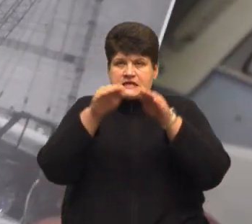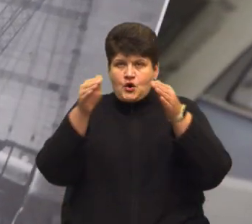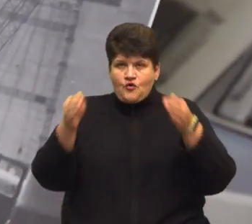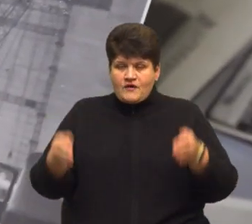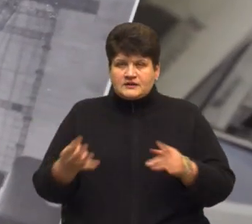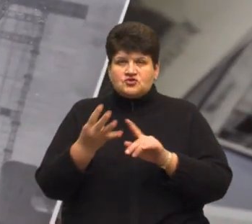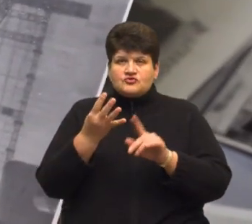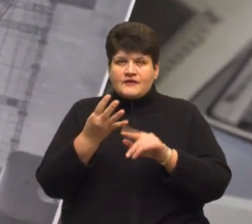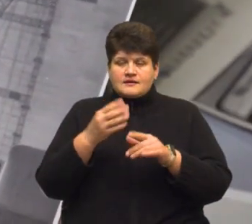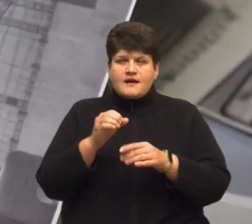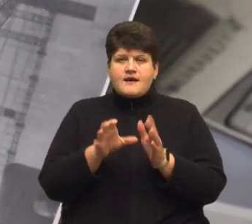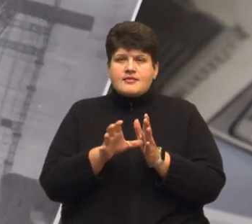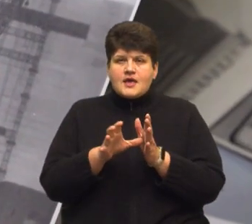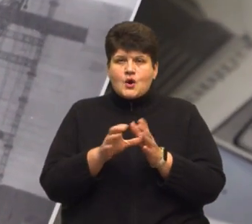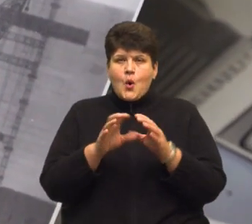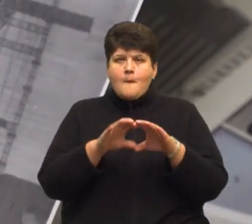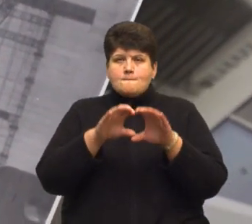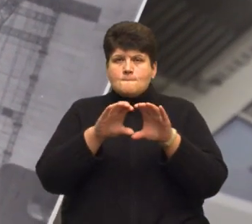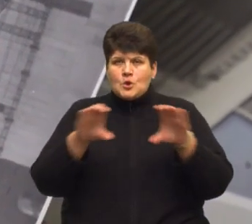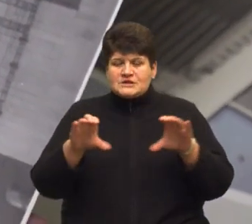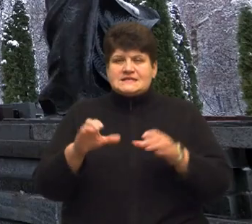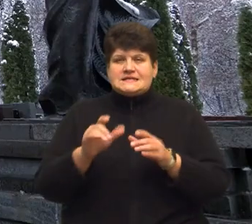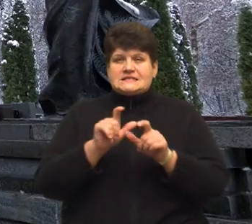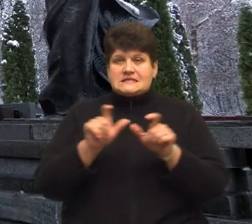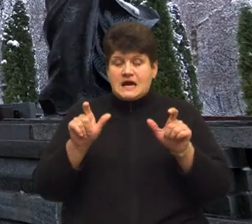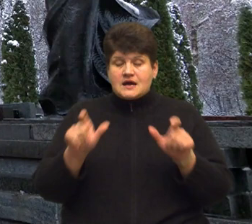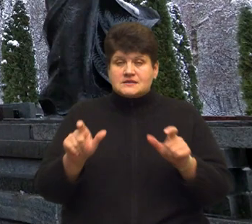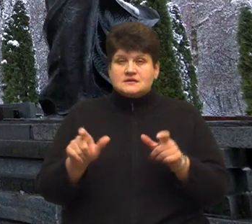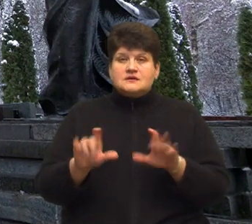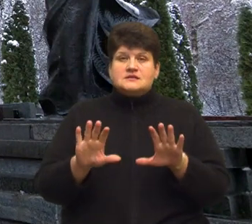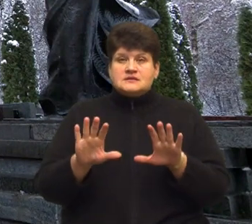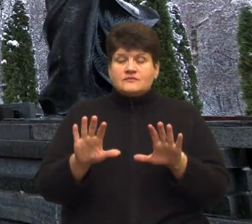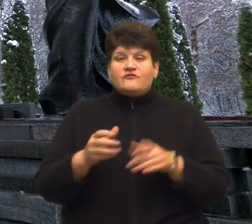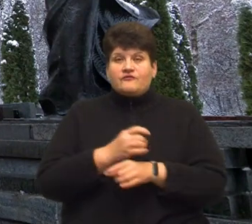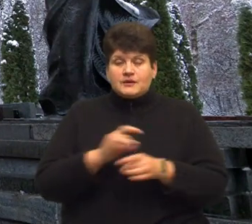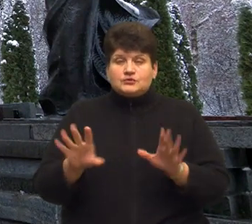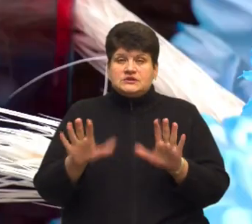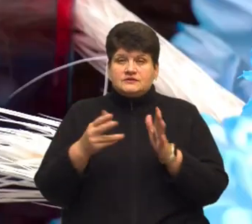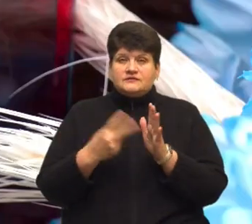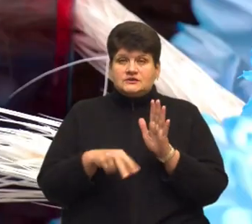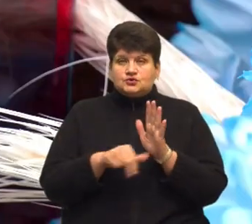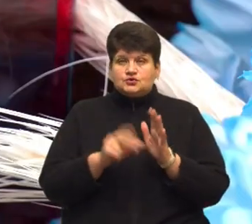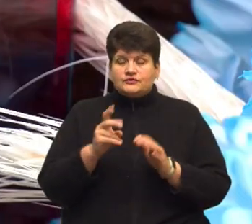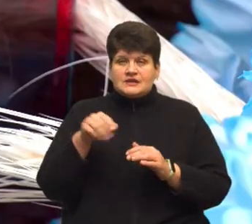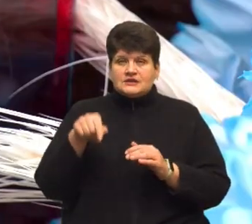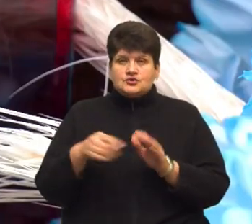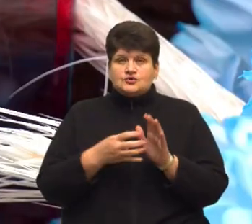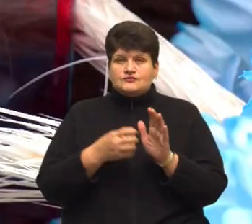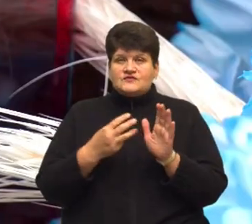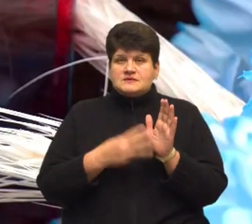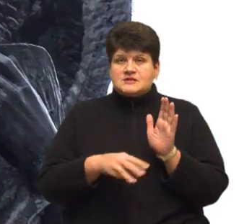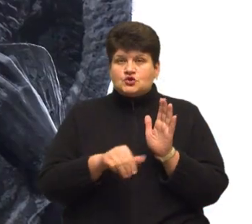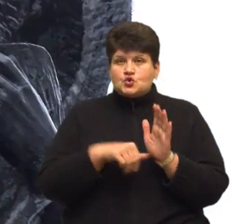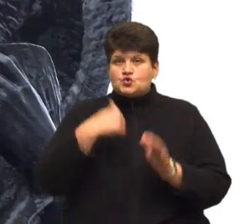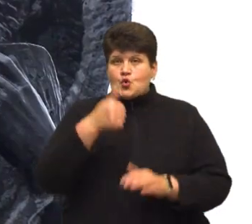енергоблоці Чорнобильської атомної електростанції що біля Прип'яті стався 26 квітня 1986 року Наталія